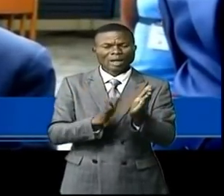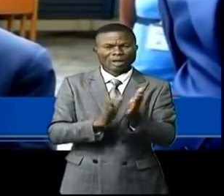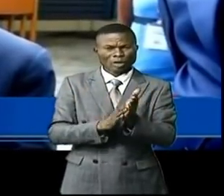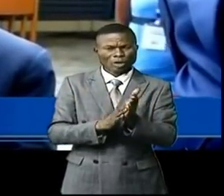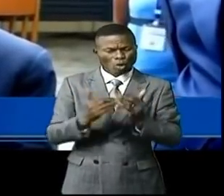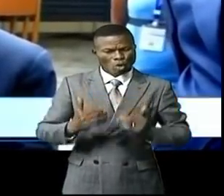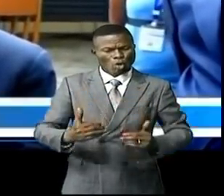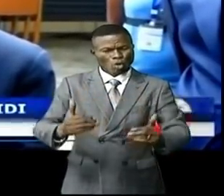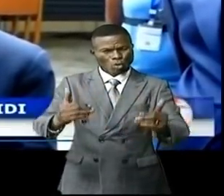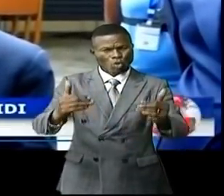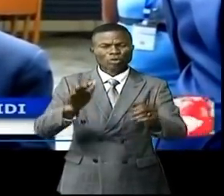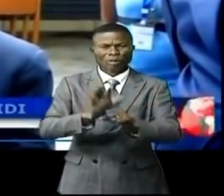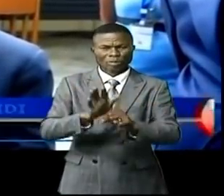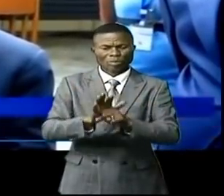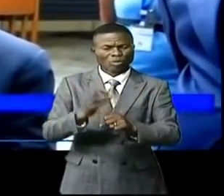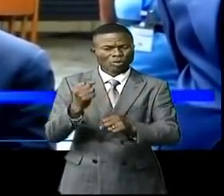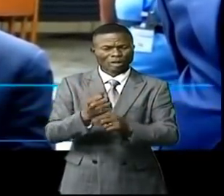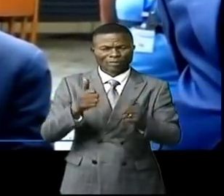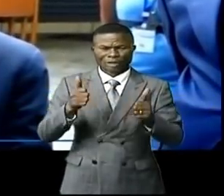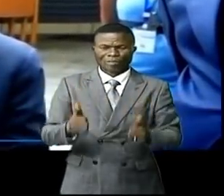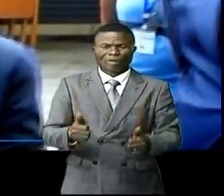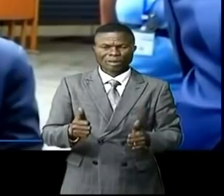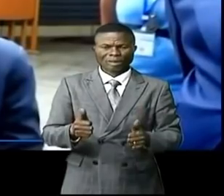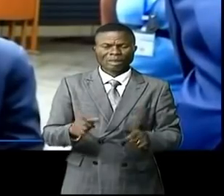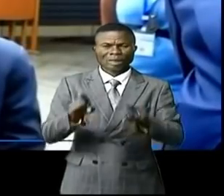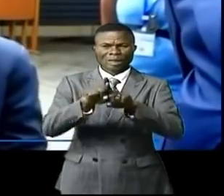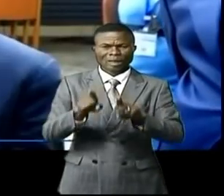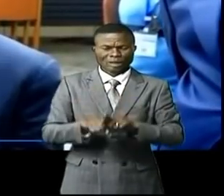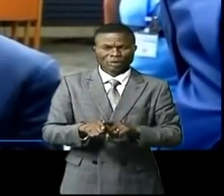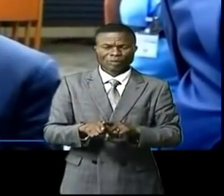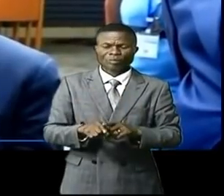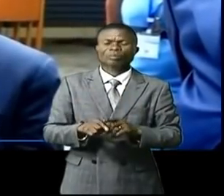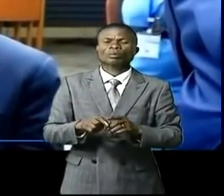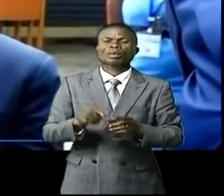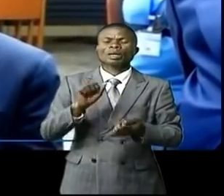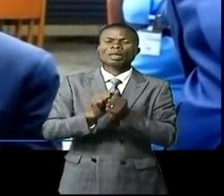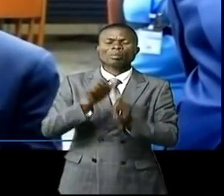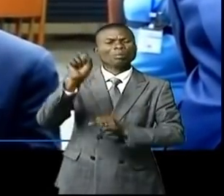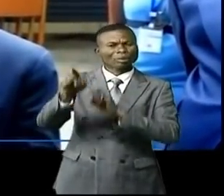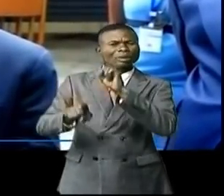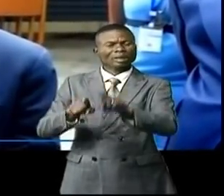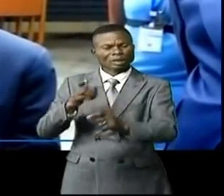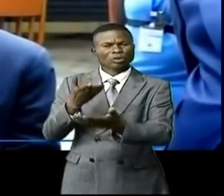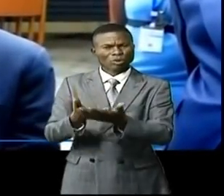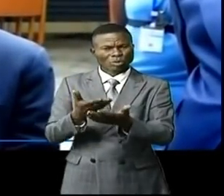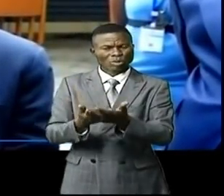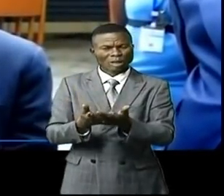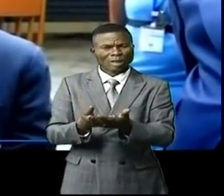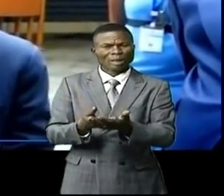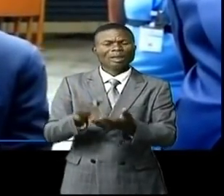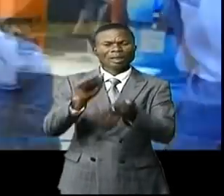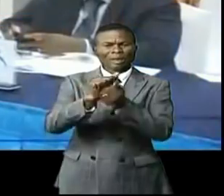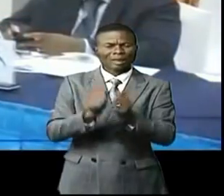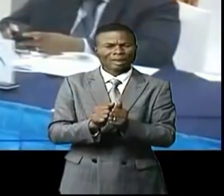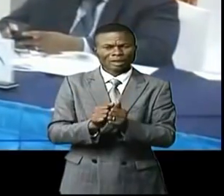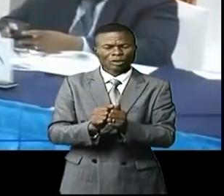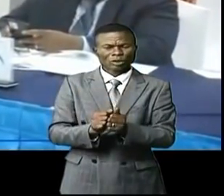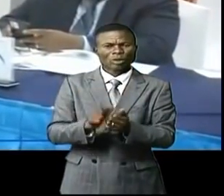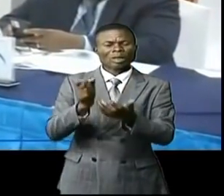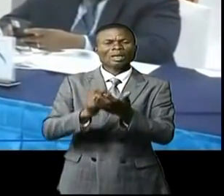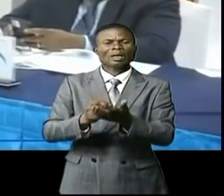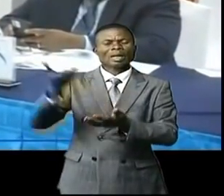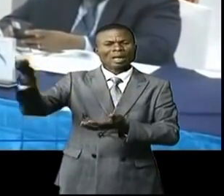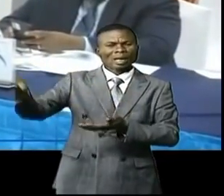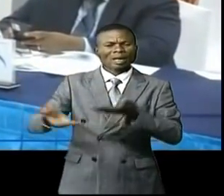ait des moyens pour son fonctionnement. Il y a également l'audit qui est en cours. Il y a aussi le recrutement du